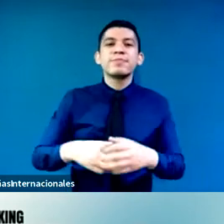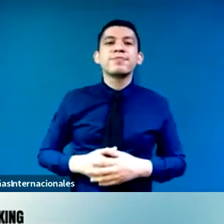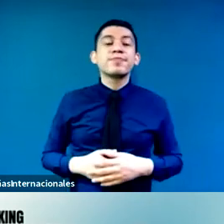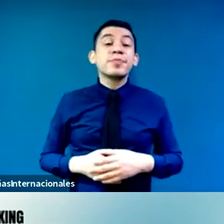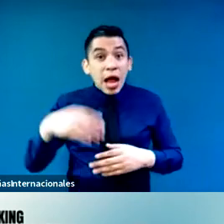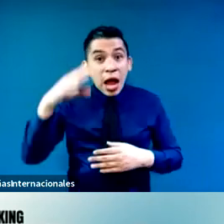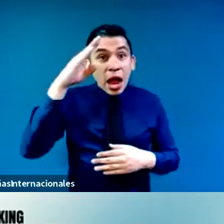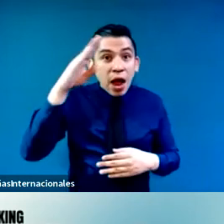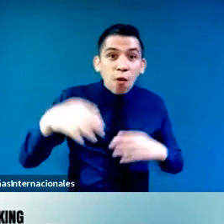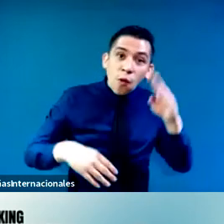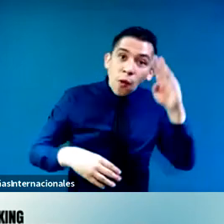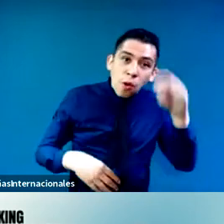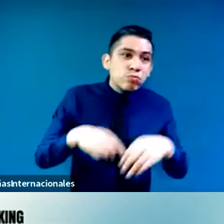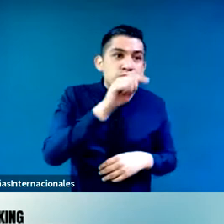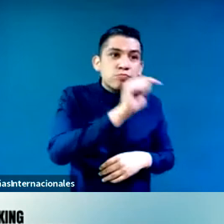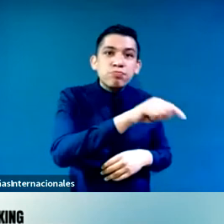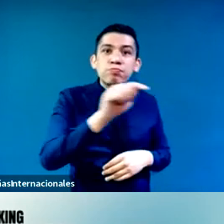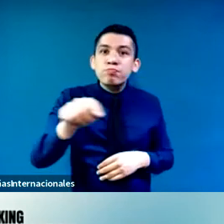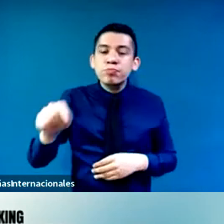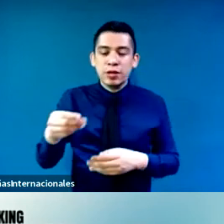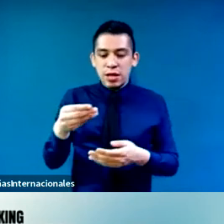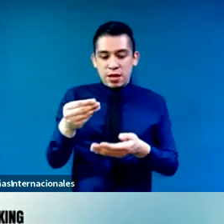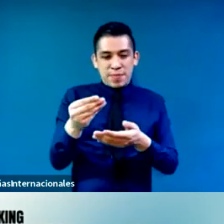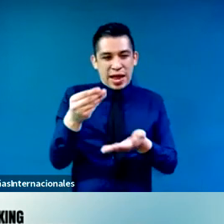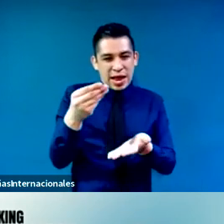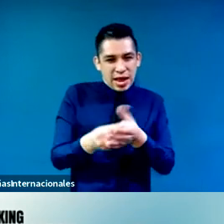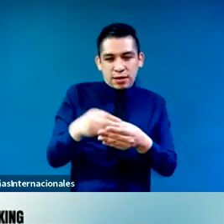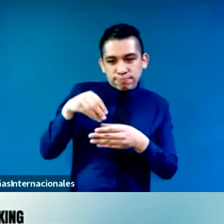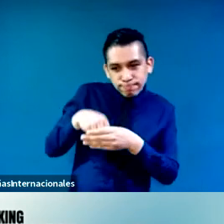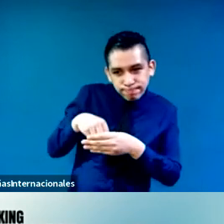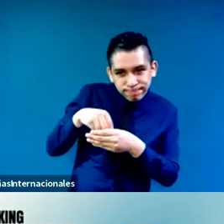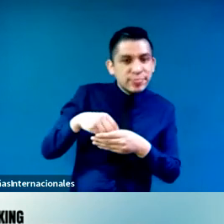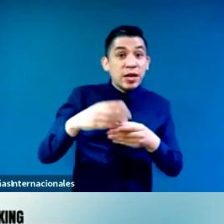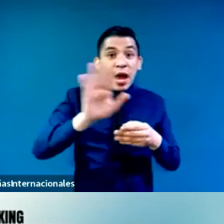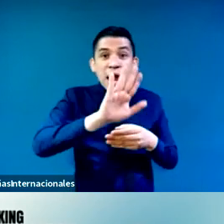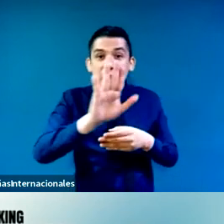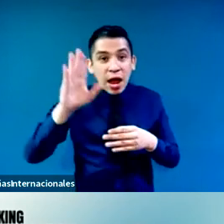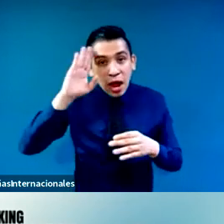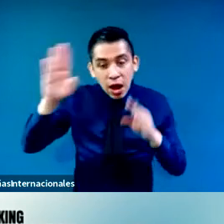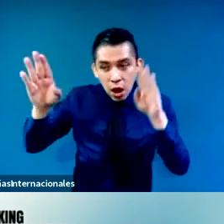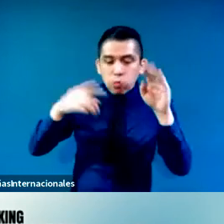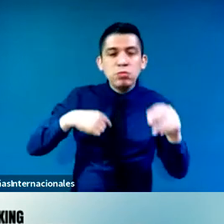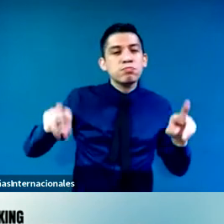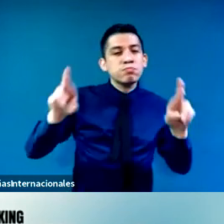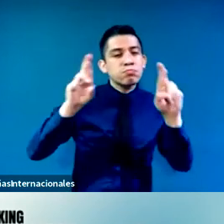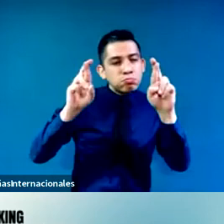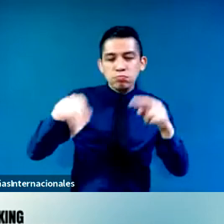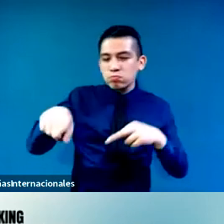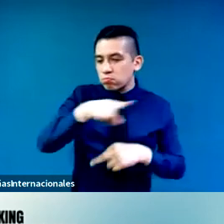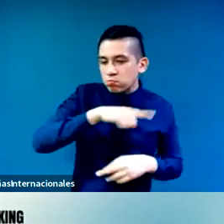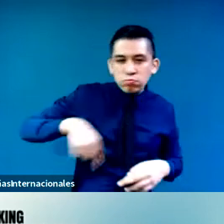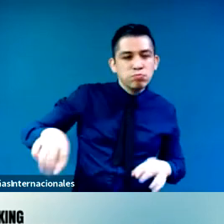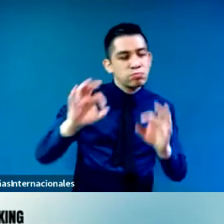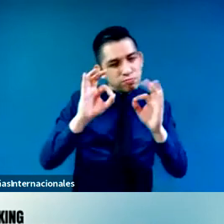मञ्चमा समूह र सहकारी गरी 35 वटा संस्था आबद्ध छन् सदस्य 35,000 छन् भने पुँजी 1 अर्ब रहेको